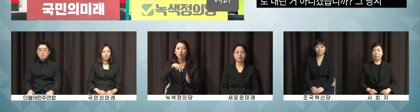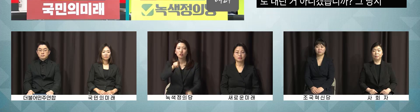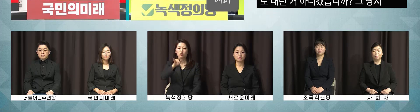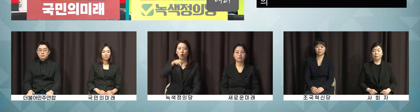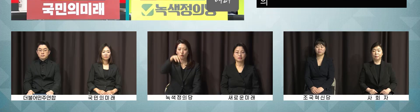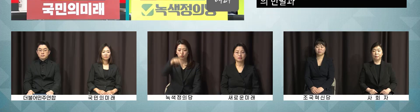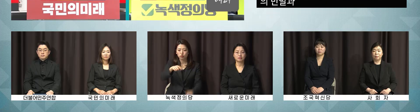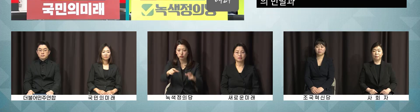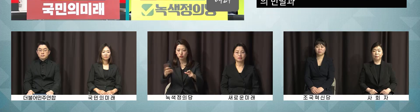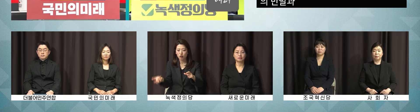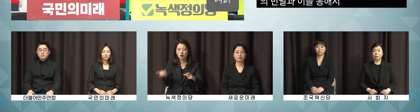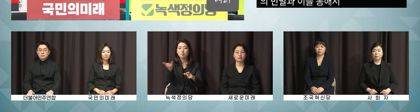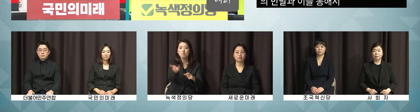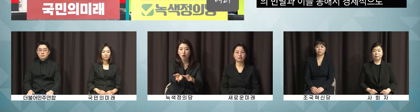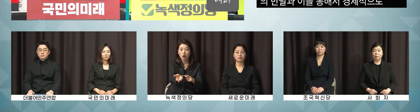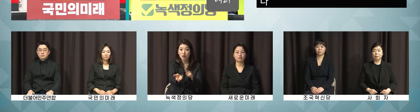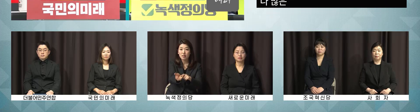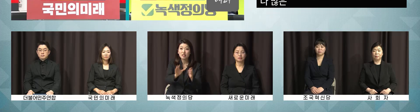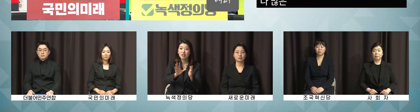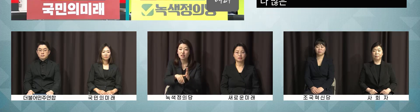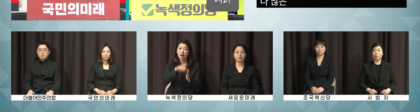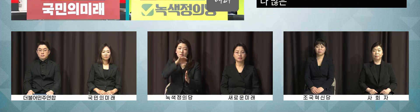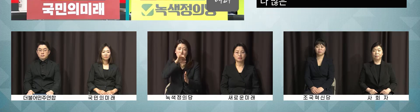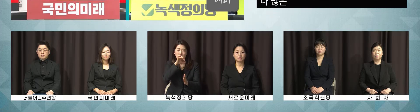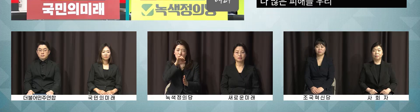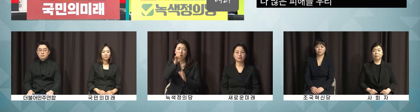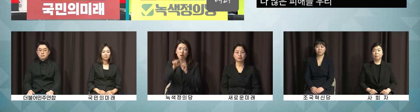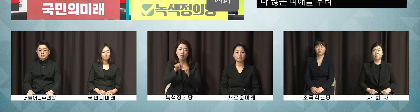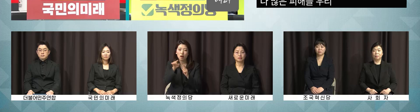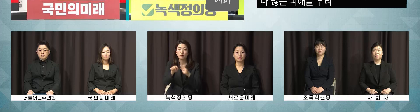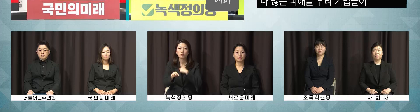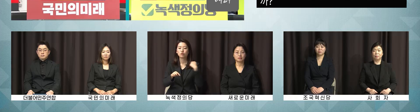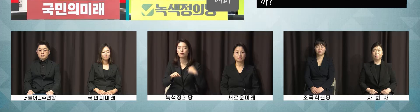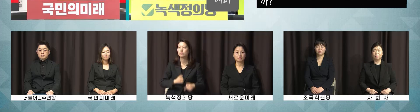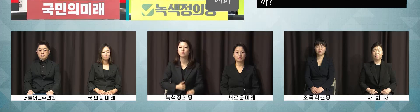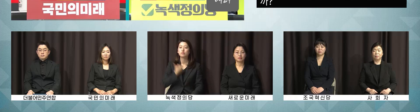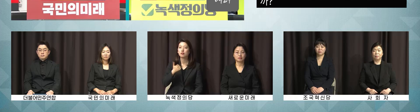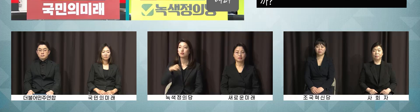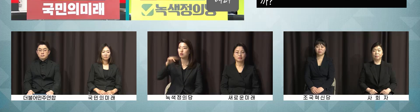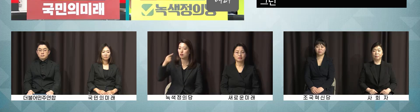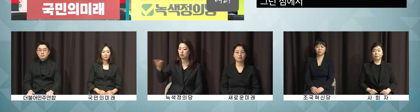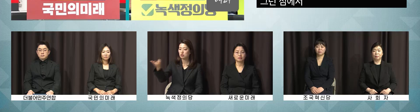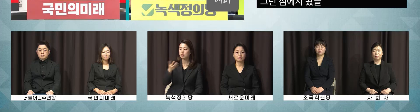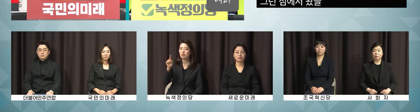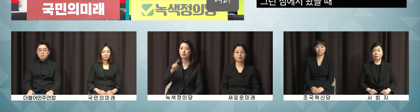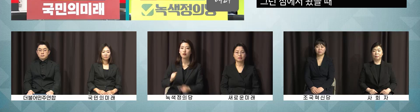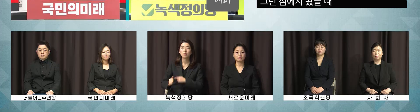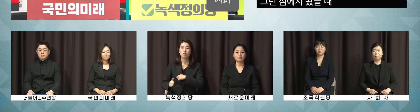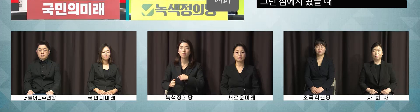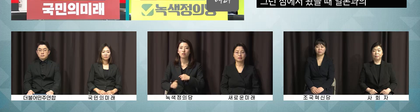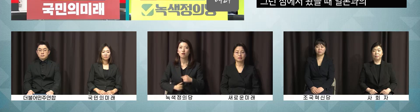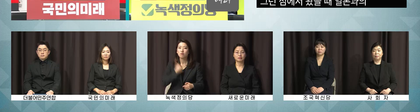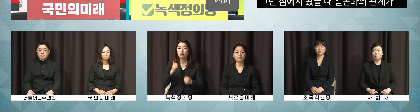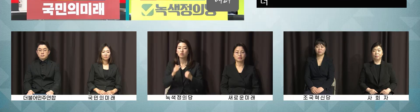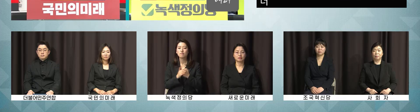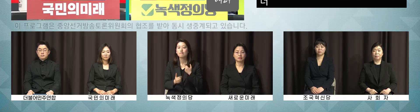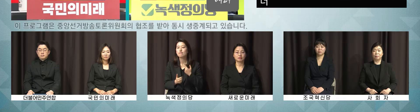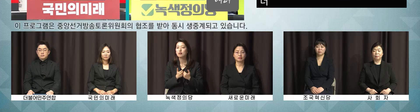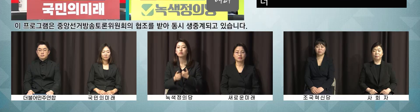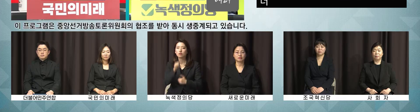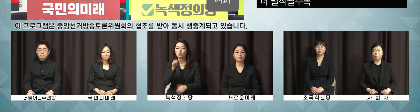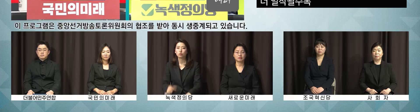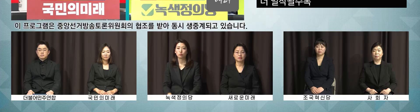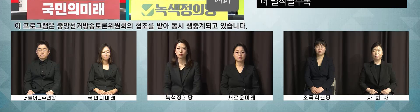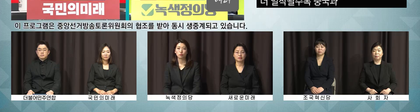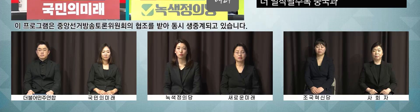통해서 경제적으로 얼마나 많은 피해를 우리 기업들이 봤습니까? 그런 점을 봤을 때 일본과의 관계가 더 밀착될수록 중국과